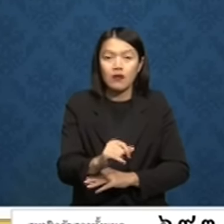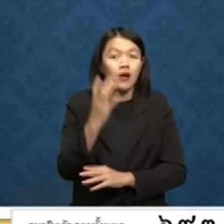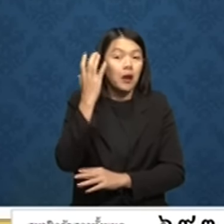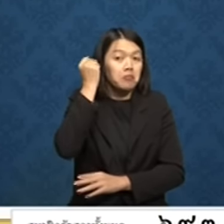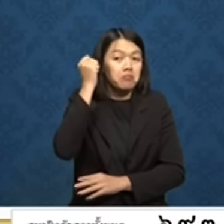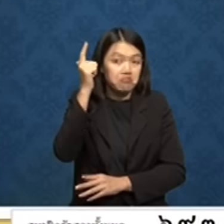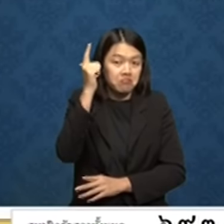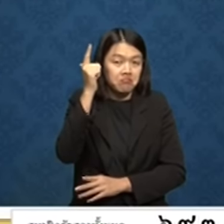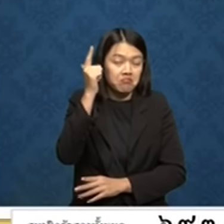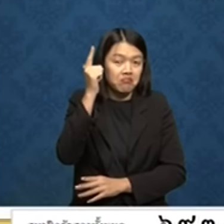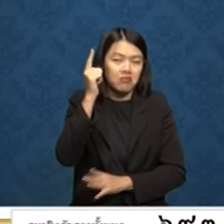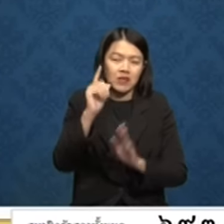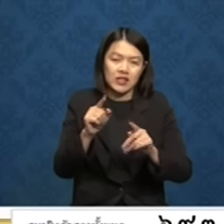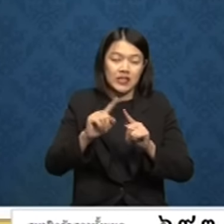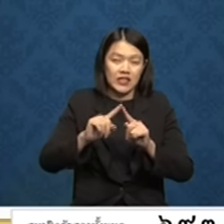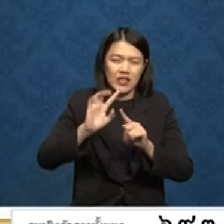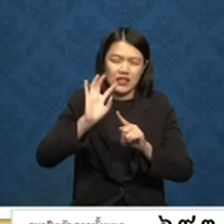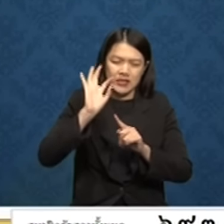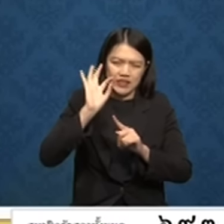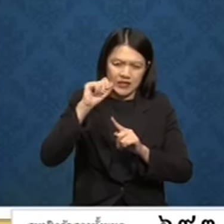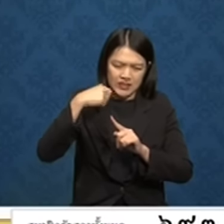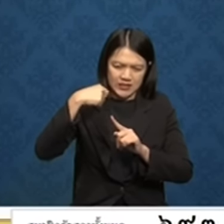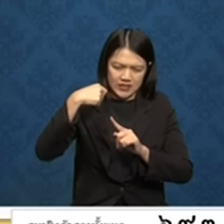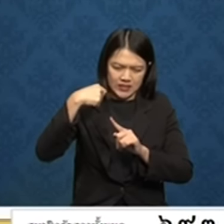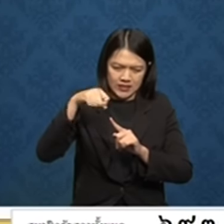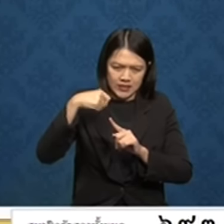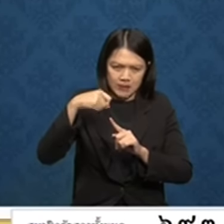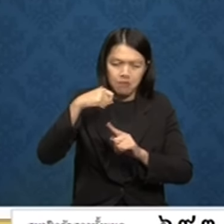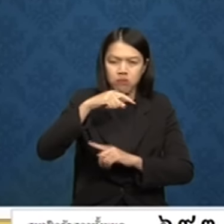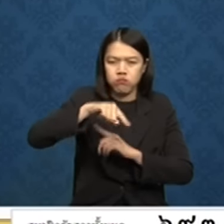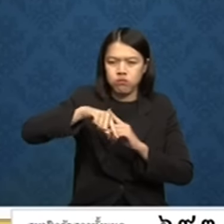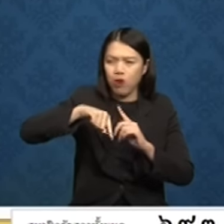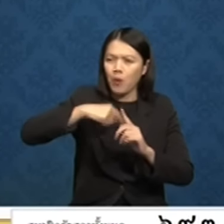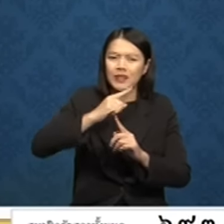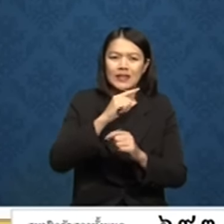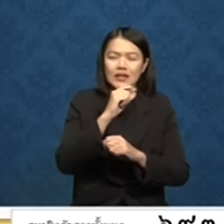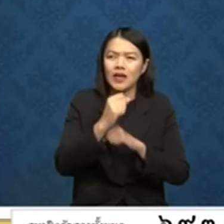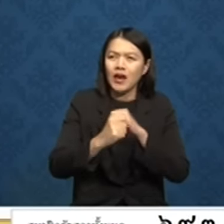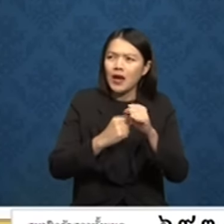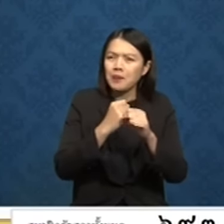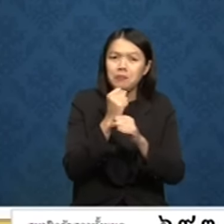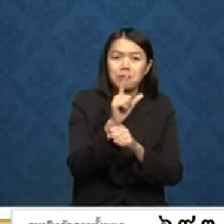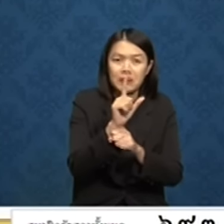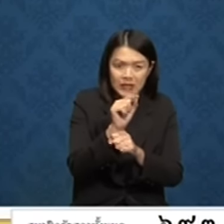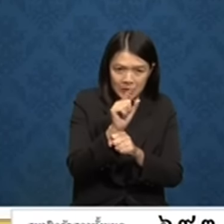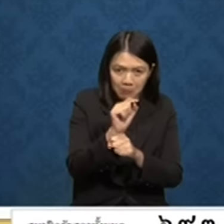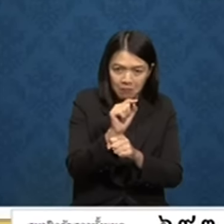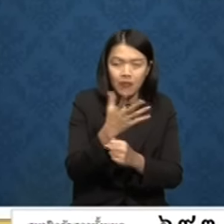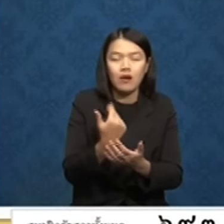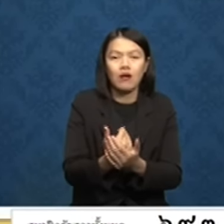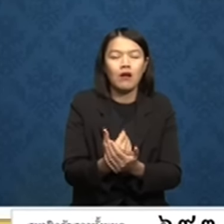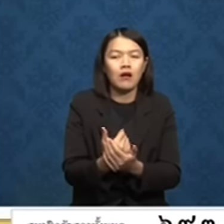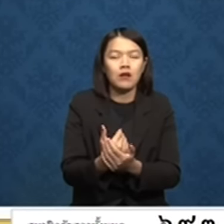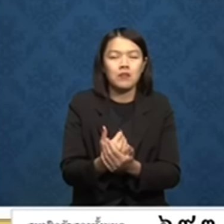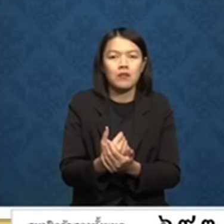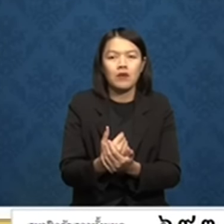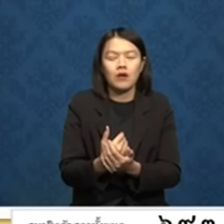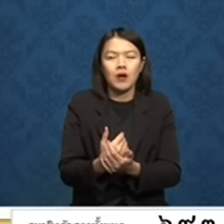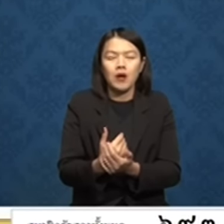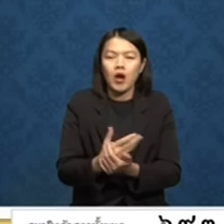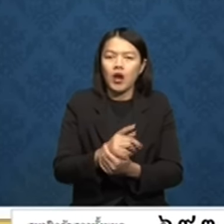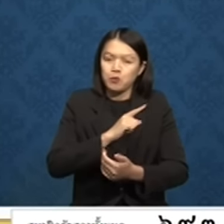ะเป็นนายกรัฐมนตรีคนที่10ในรอบ20ปีนี้ในรอบ2ทศวรรษนี้ครับที่จะต้องรับมือรับภา